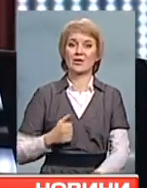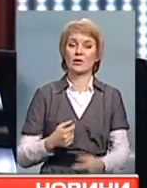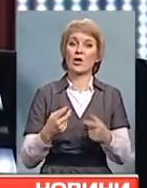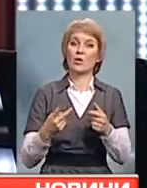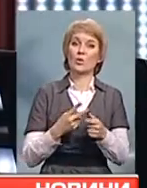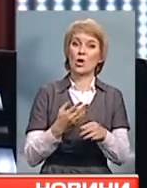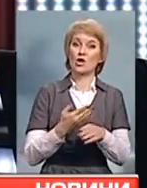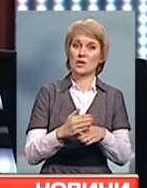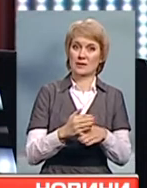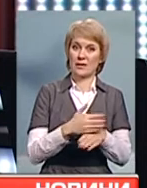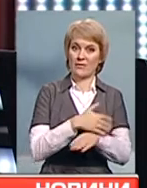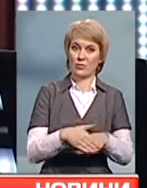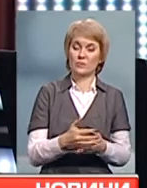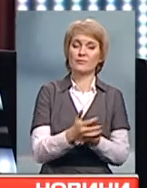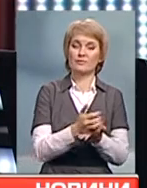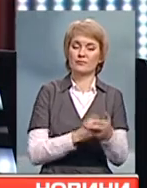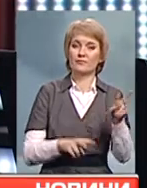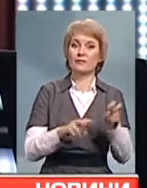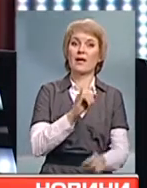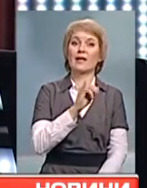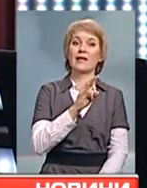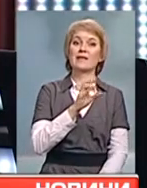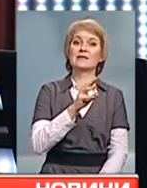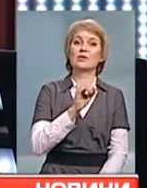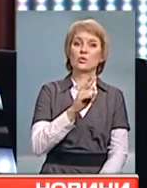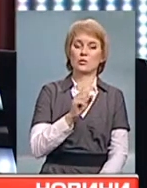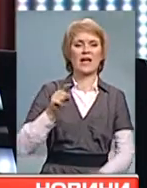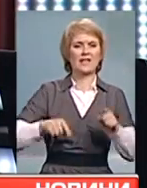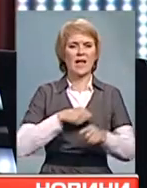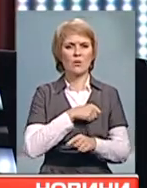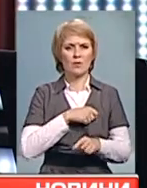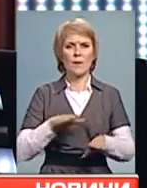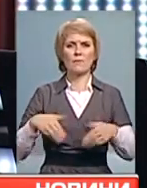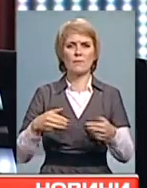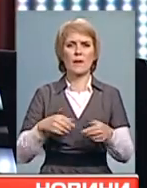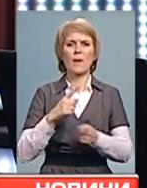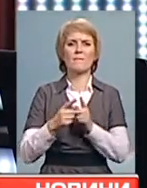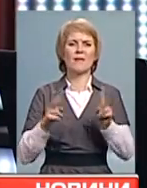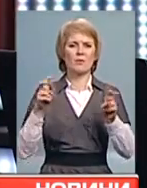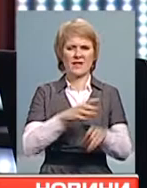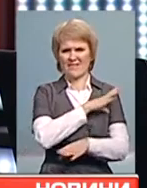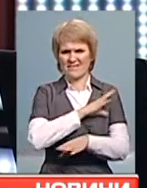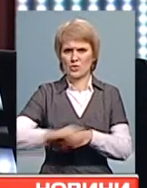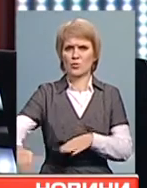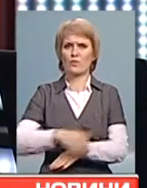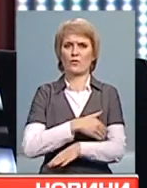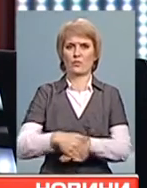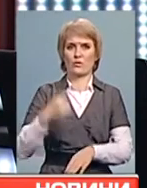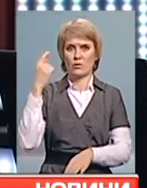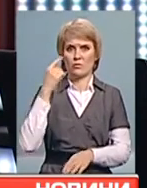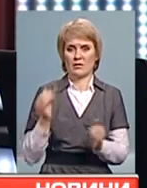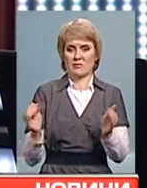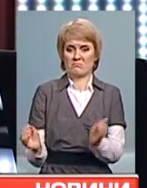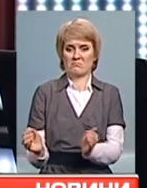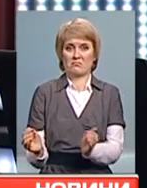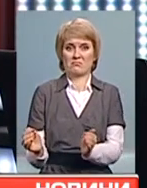Інша частина вулиці збереже назву «Інститутська». Деякі депутати пропонували перейменувати Алею Героїв на усю вулицю. На їхню думку,